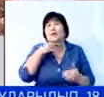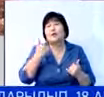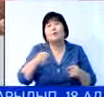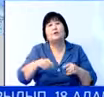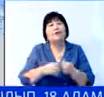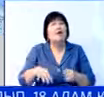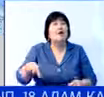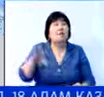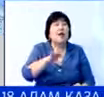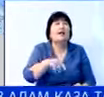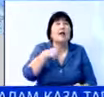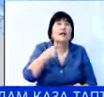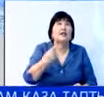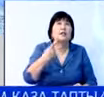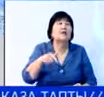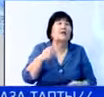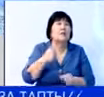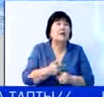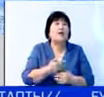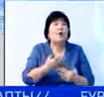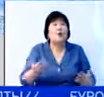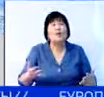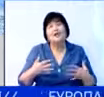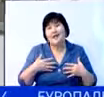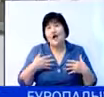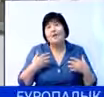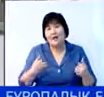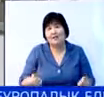келеді. Бәрін айт та бірін айт, бастысы олардың